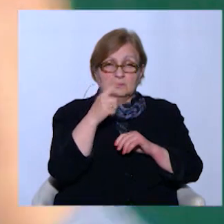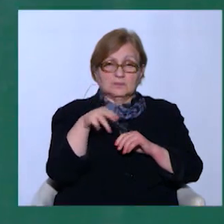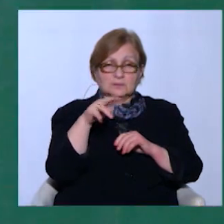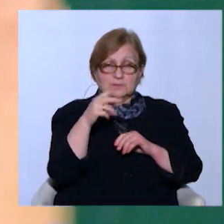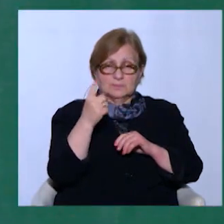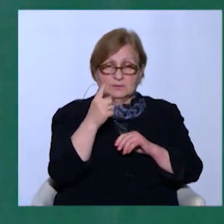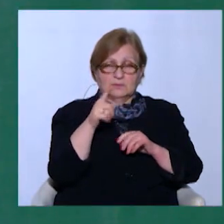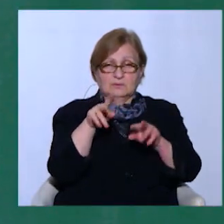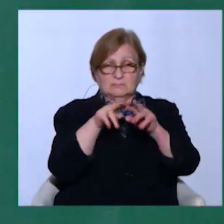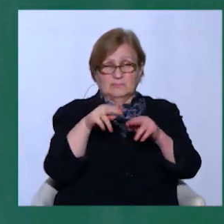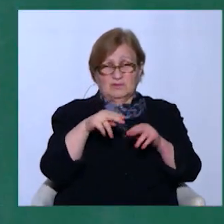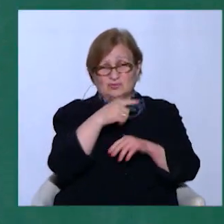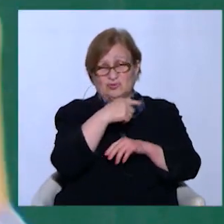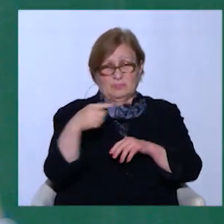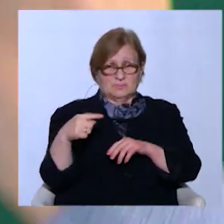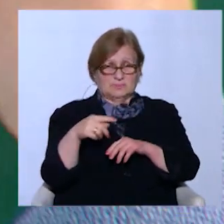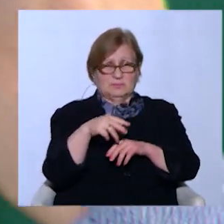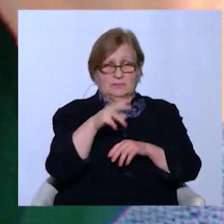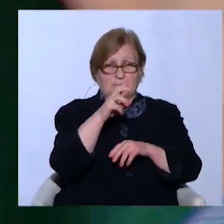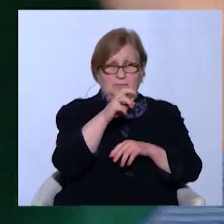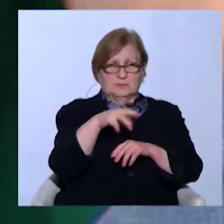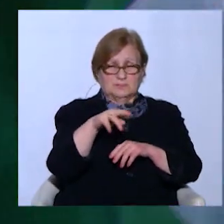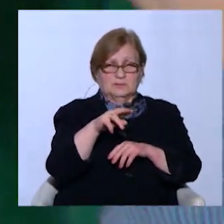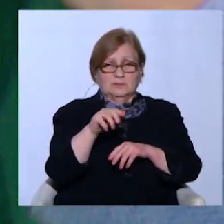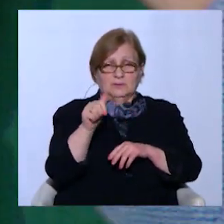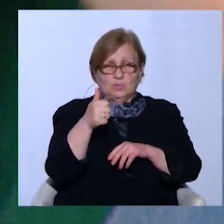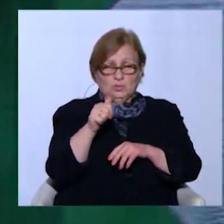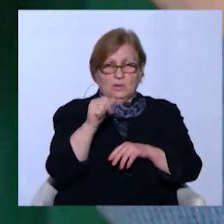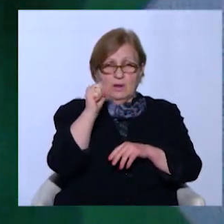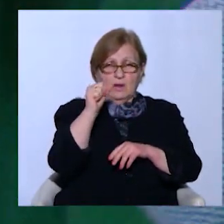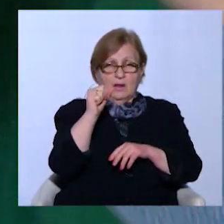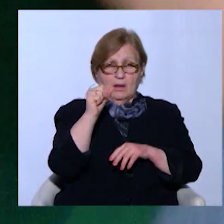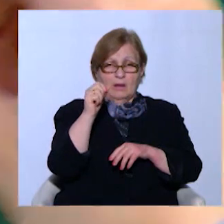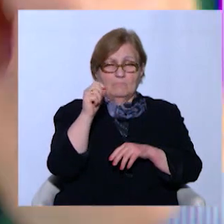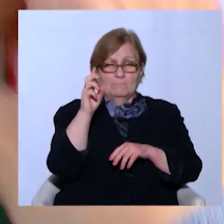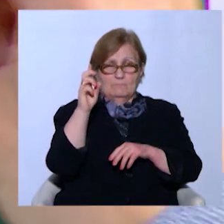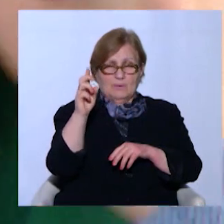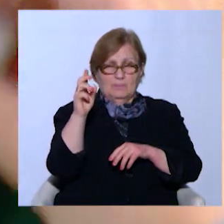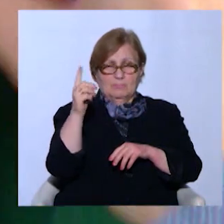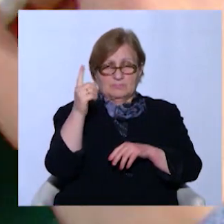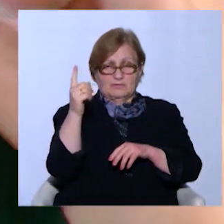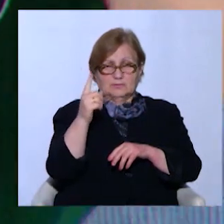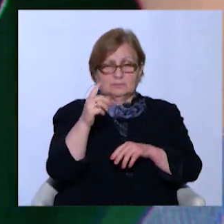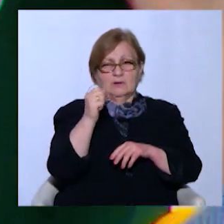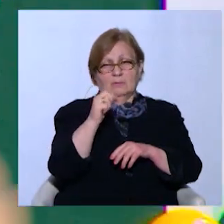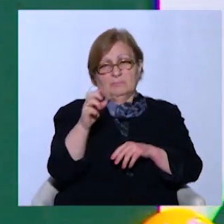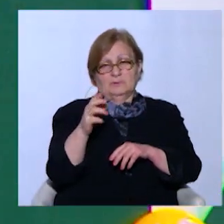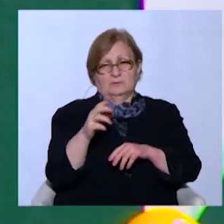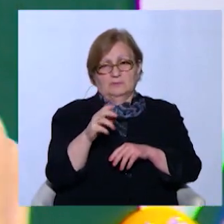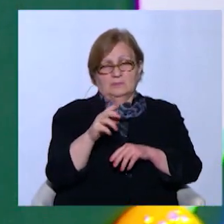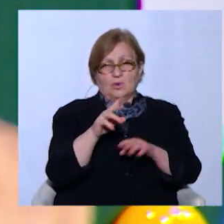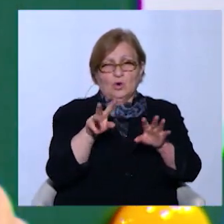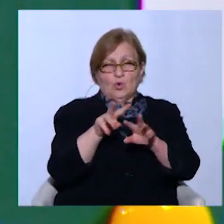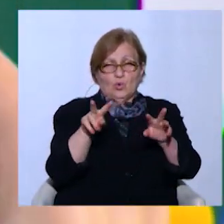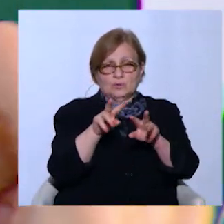პირველი ისე შეეფარდება BD-ს, როგორც A პირველი, B პირველი შეეფარდება AB-ს და ეს უდრის